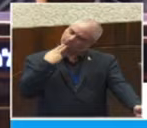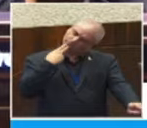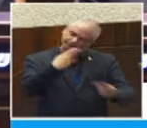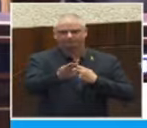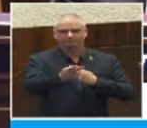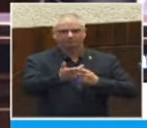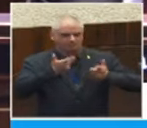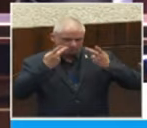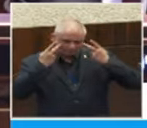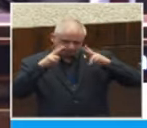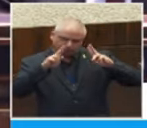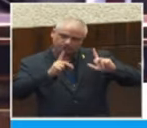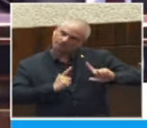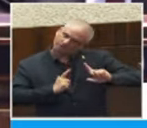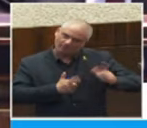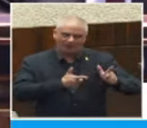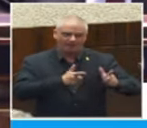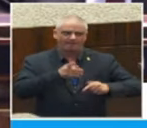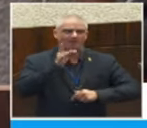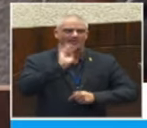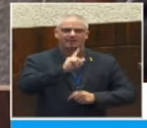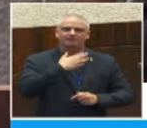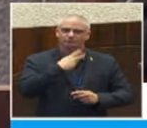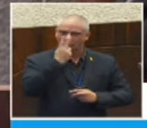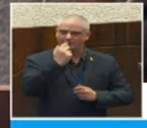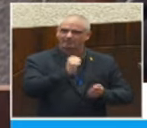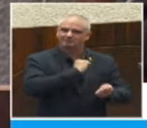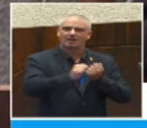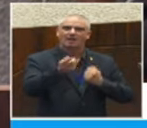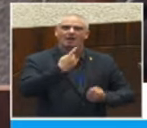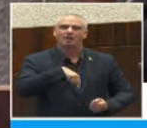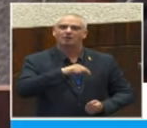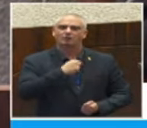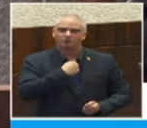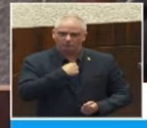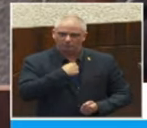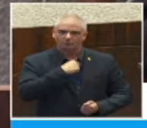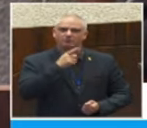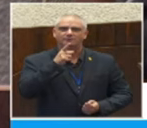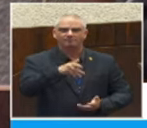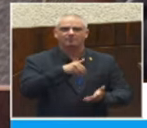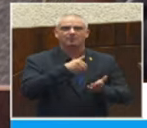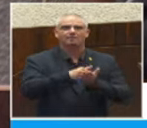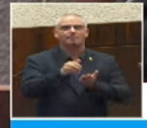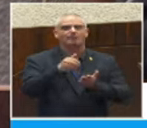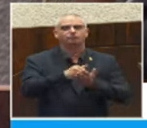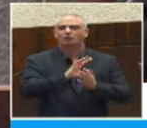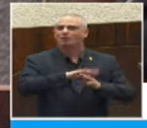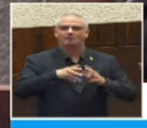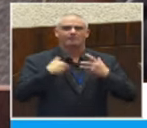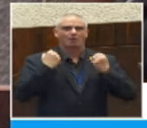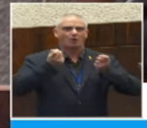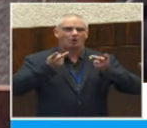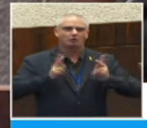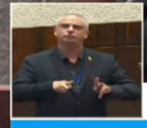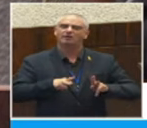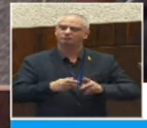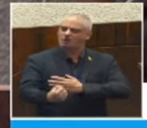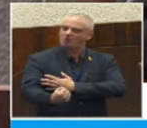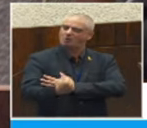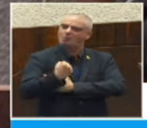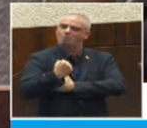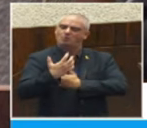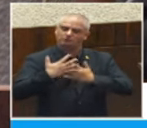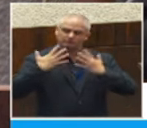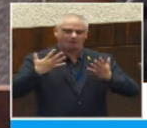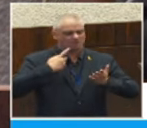שערה כנגד הקמים עלינו לכלותינו, והיא ממשיכה בכל הכוח, בעוצמה רבה, בנחישות